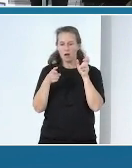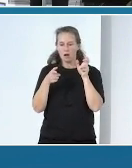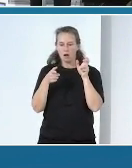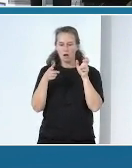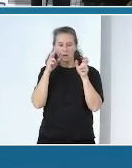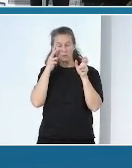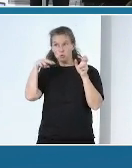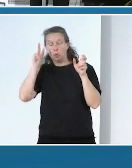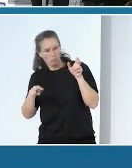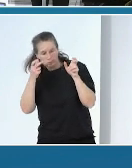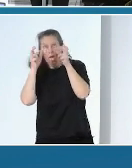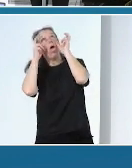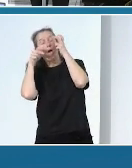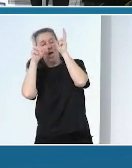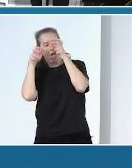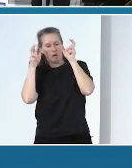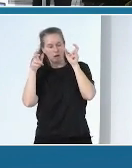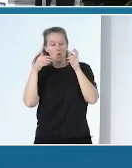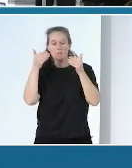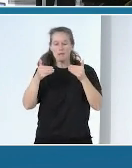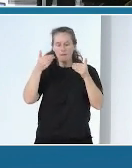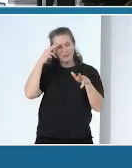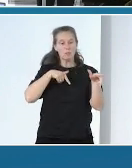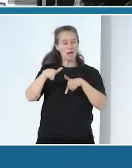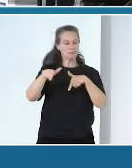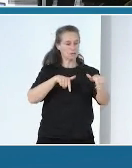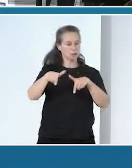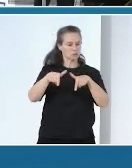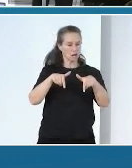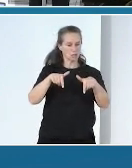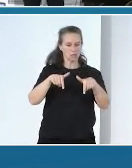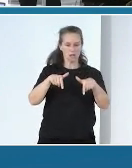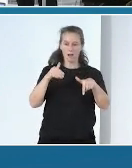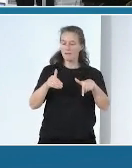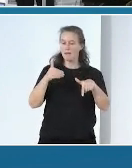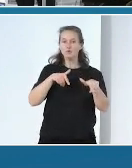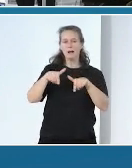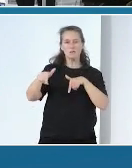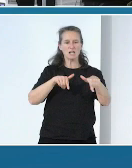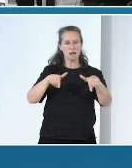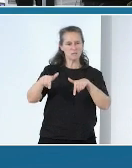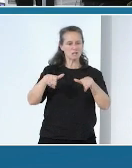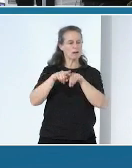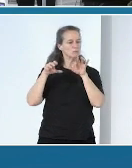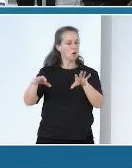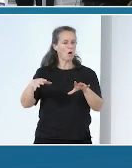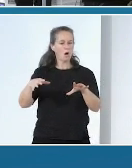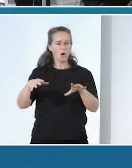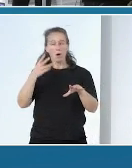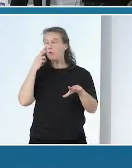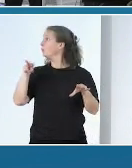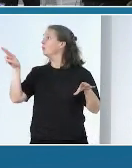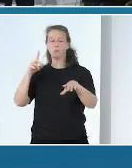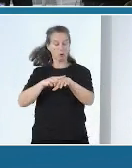Au moment de la chute, j'ai pas... Ou même quand je marche, je marche et puis en même temps, tout d'un coup, je